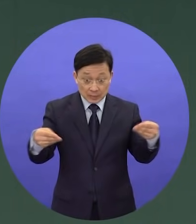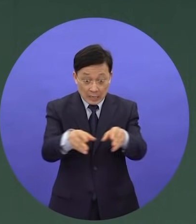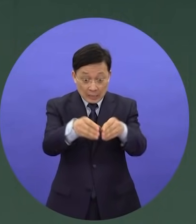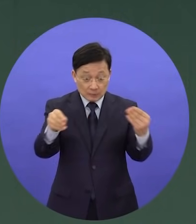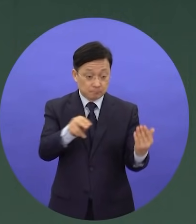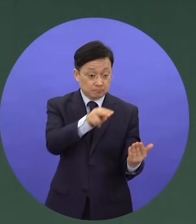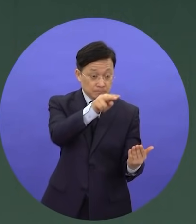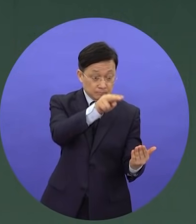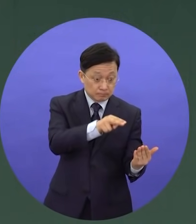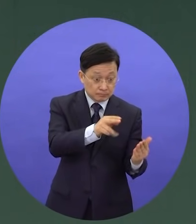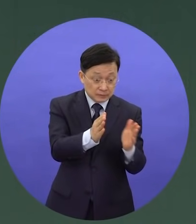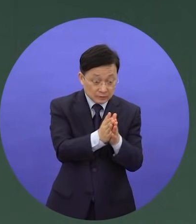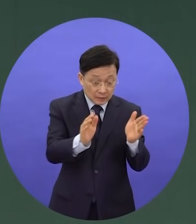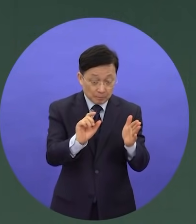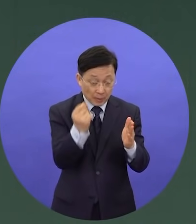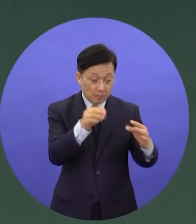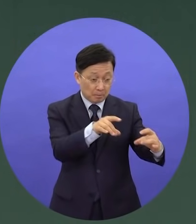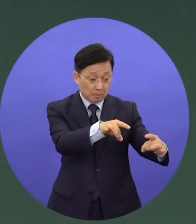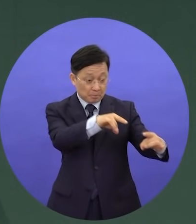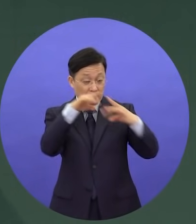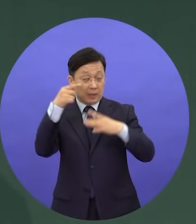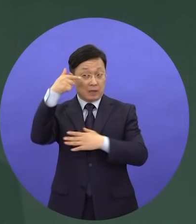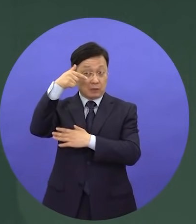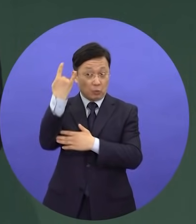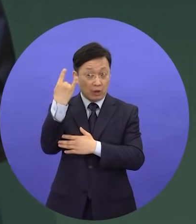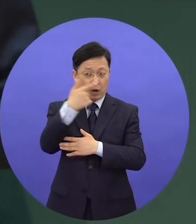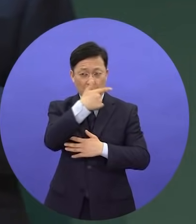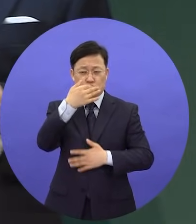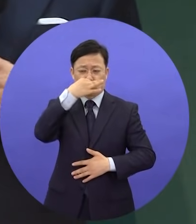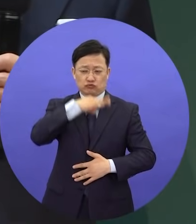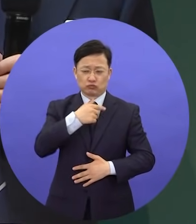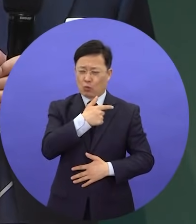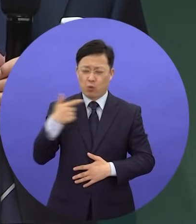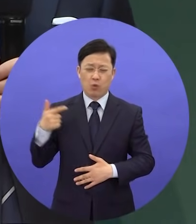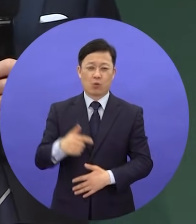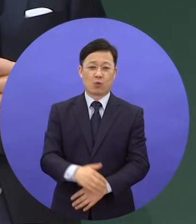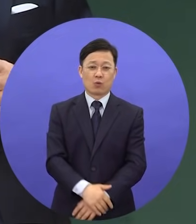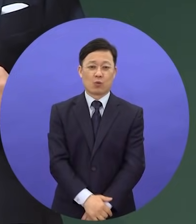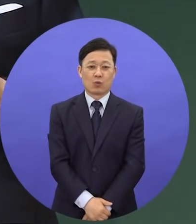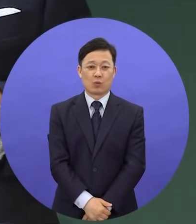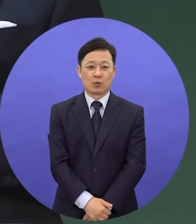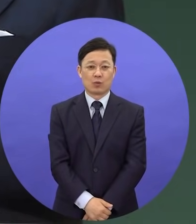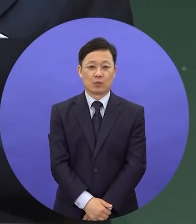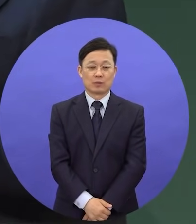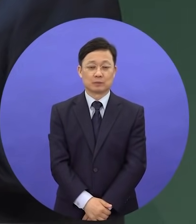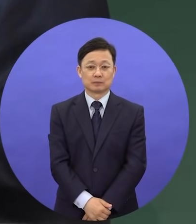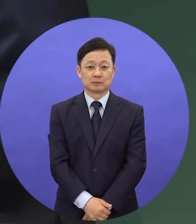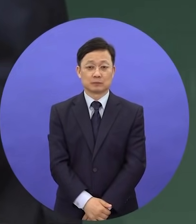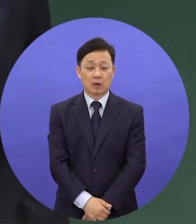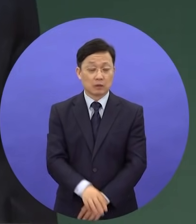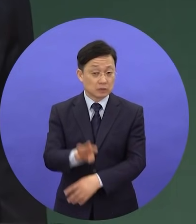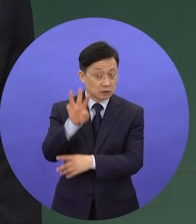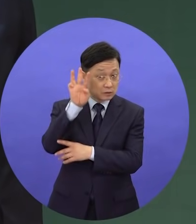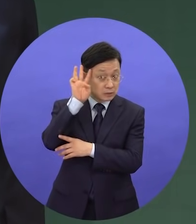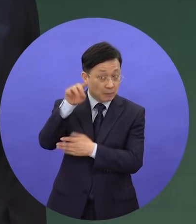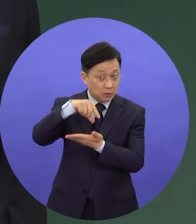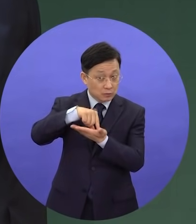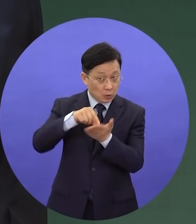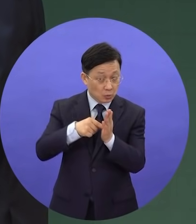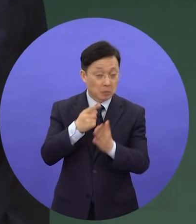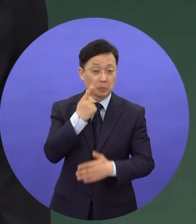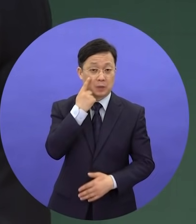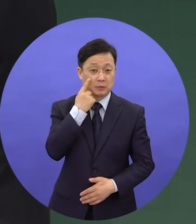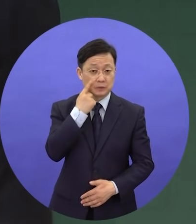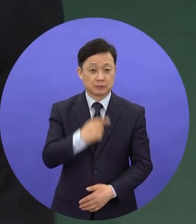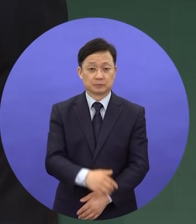this comfortable and peaceful time for yourself and you are really breathing and praying means that it influences your brain. 이걸 한 3일 해보라니까요. Try doing this for